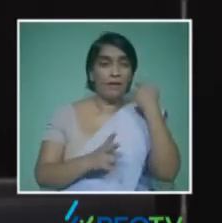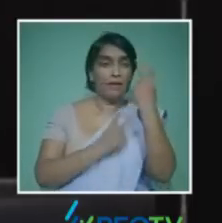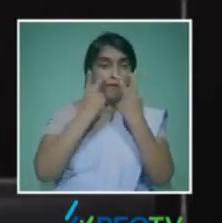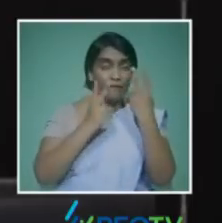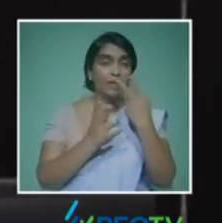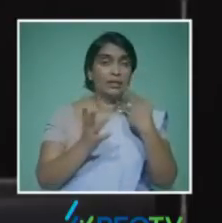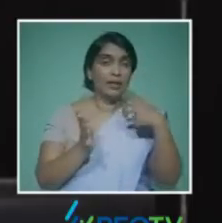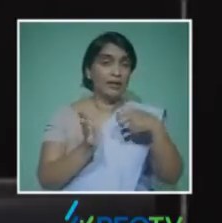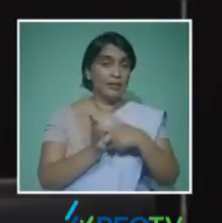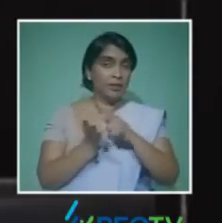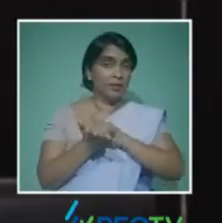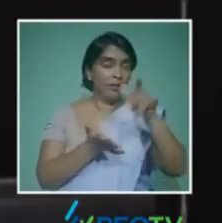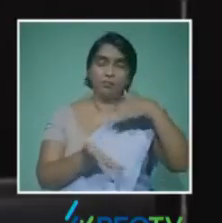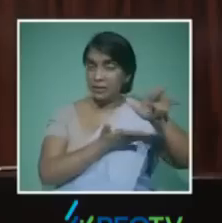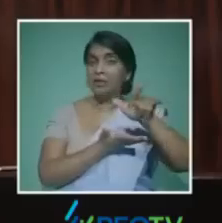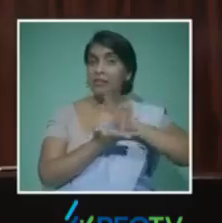වලින් යන එක